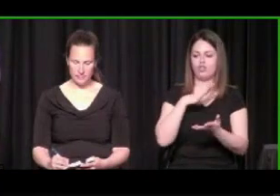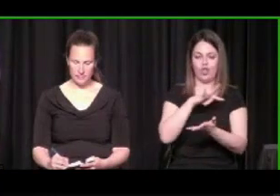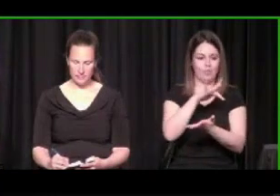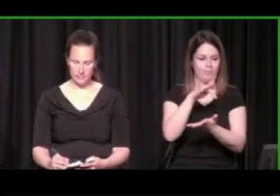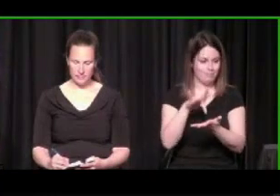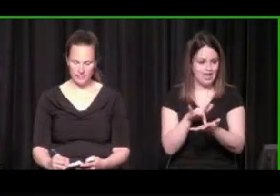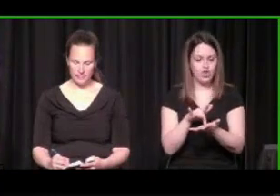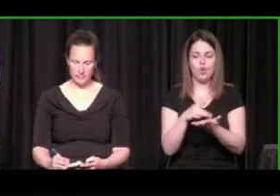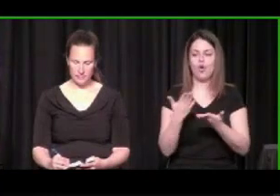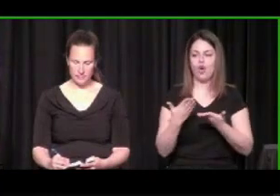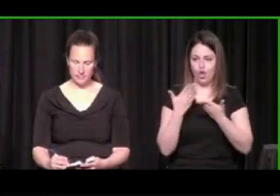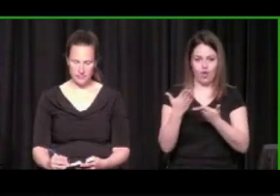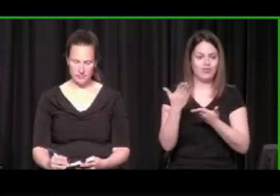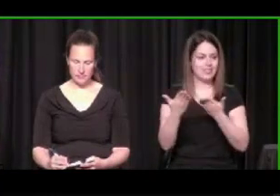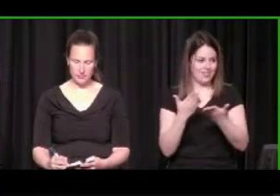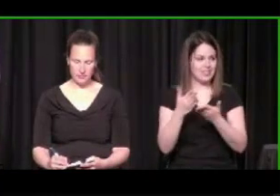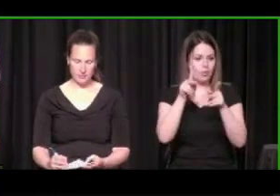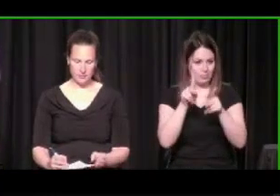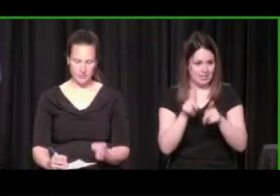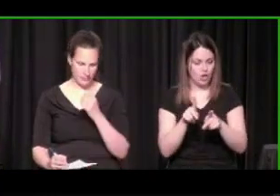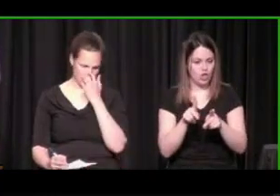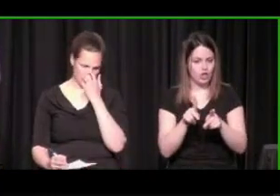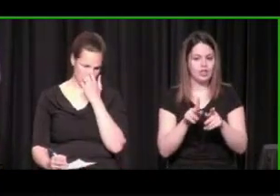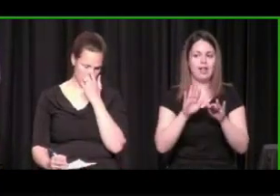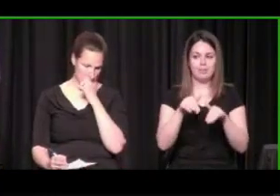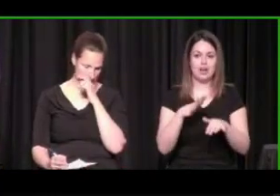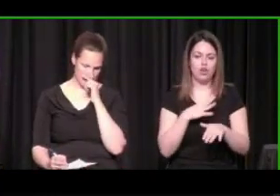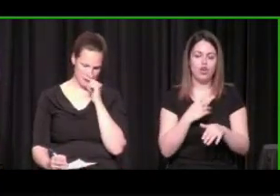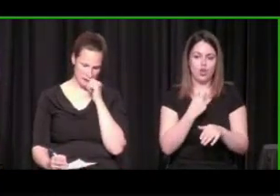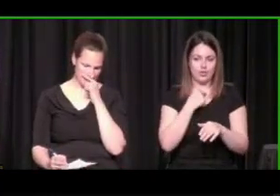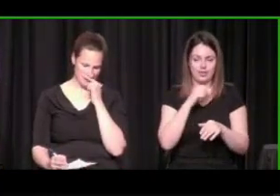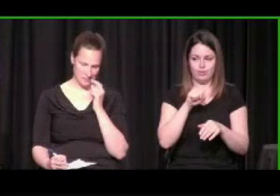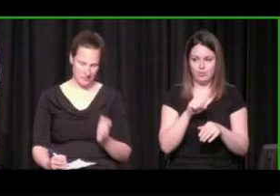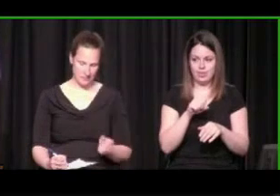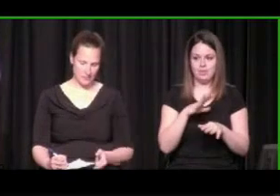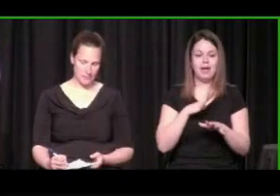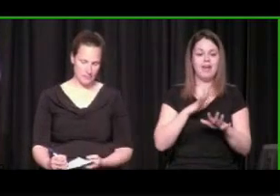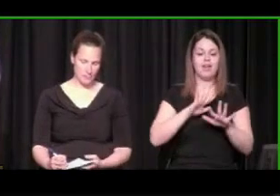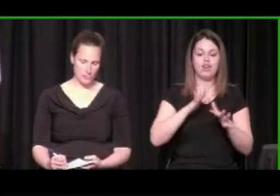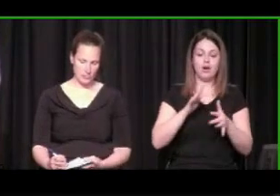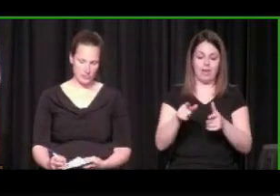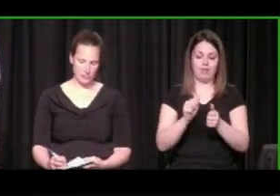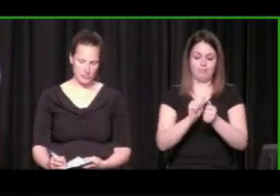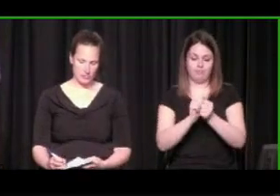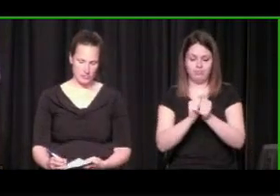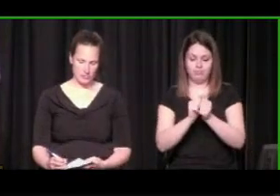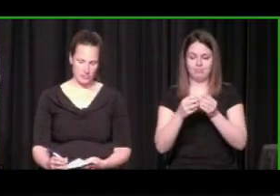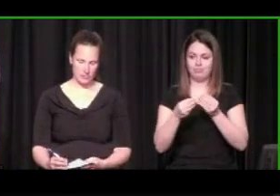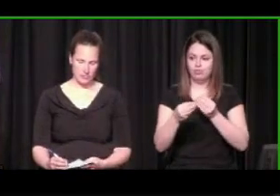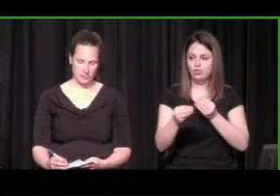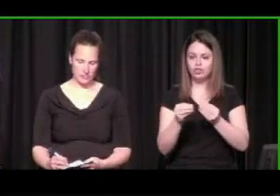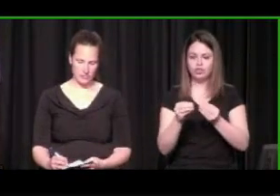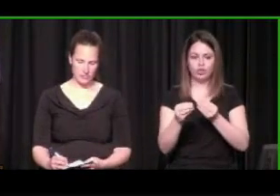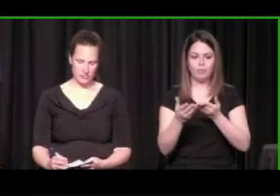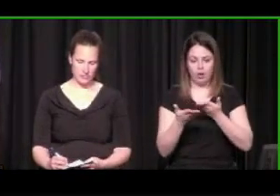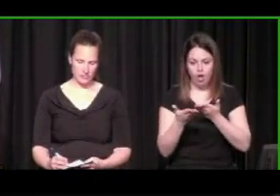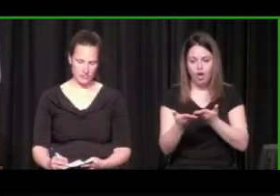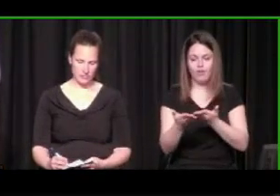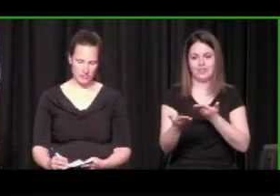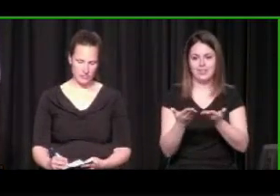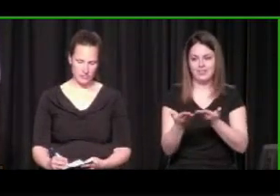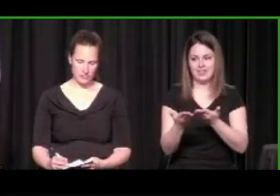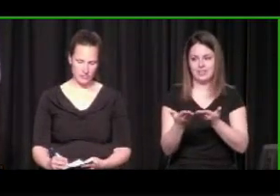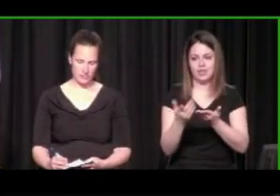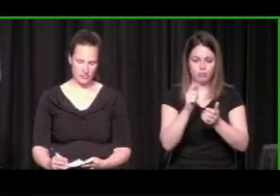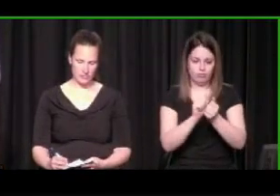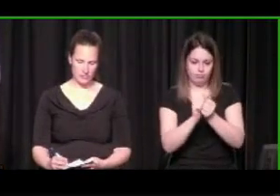milieu finalement offre des services aux personnes, puis qu'elle a bien sûr des contraintes, comment peut-elle ajuster, assouplir cette offre de services-là pour s'ajuster